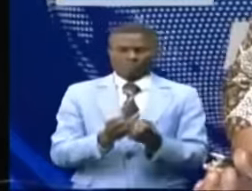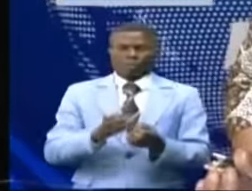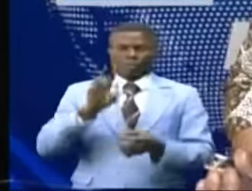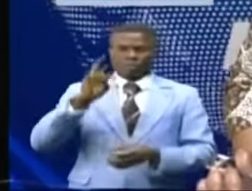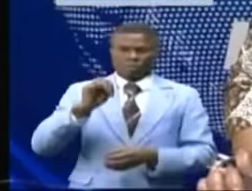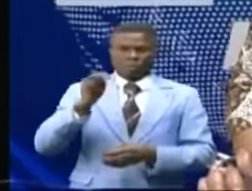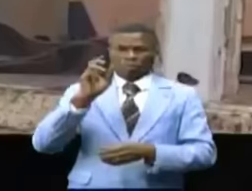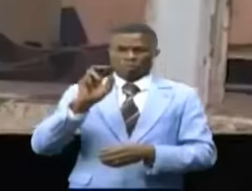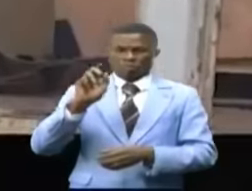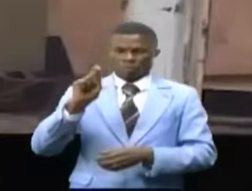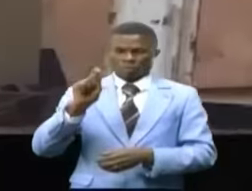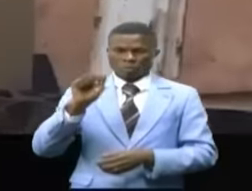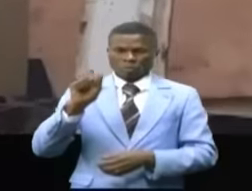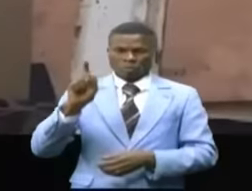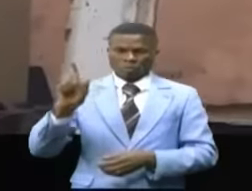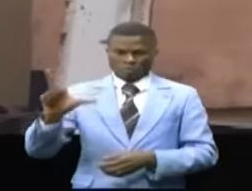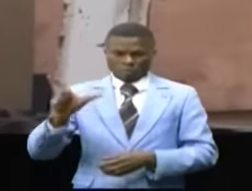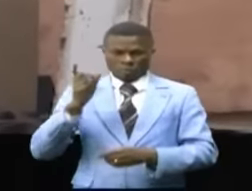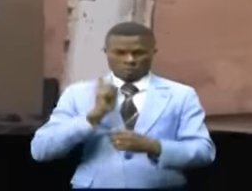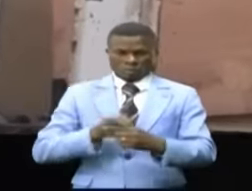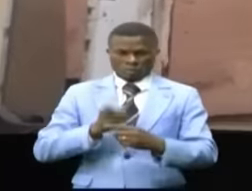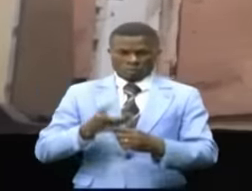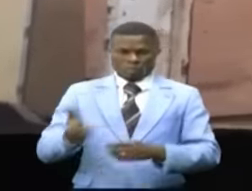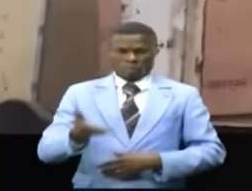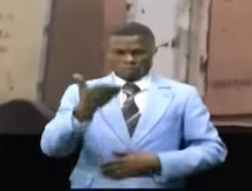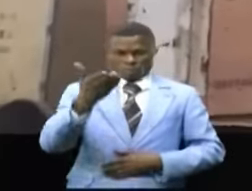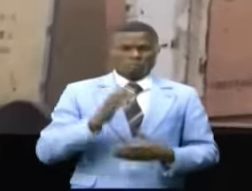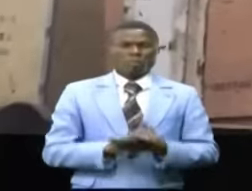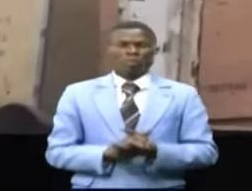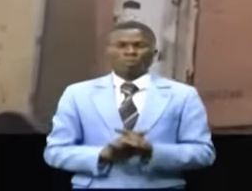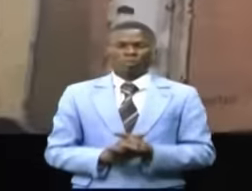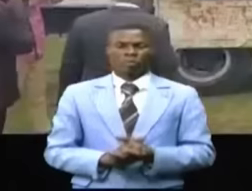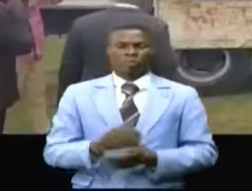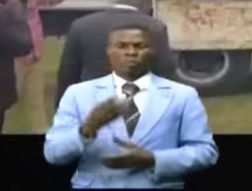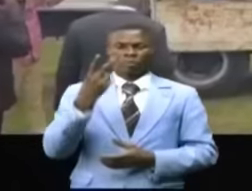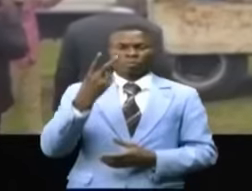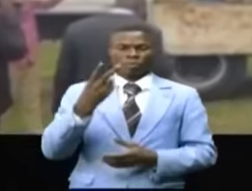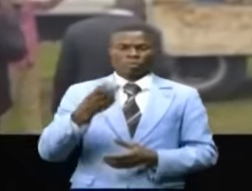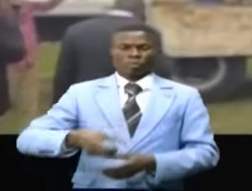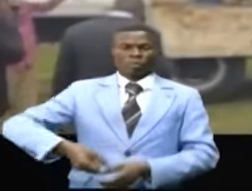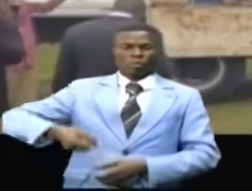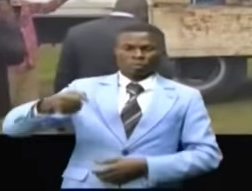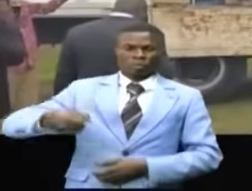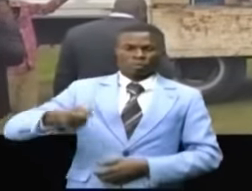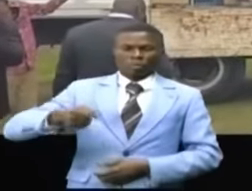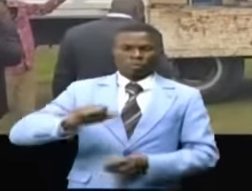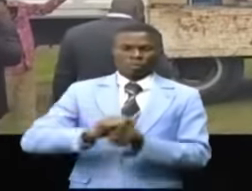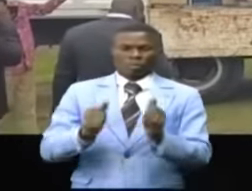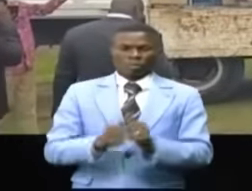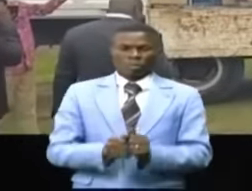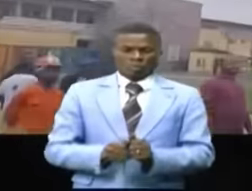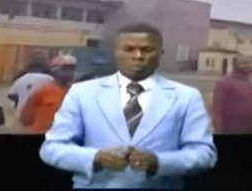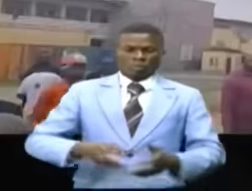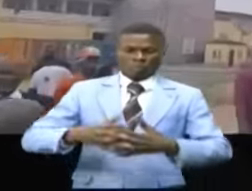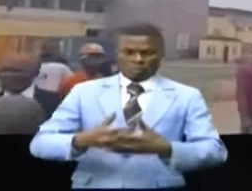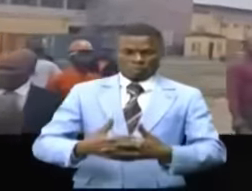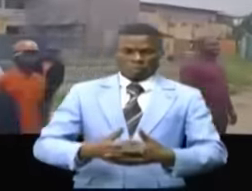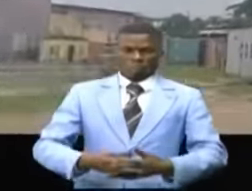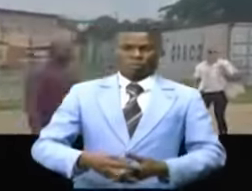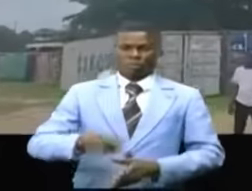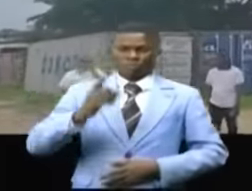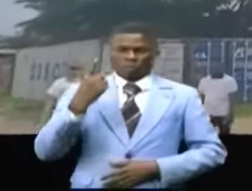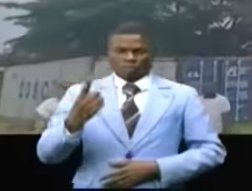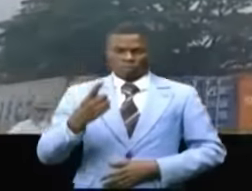Mokoukessanza. Il s'agit des deux moteurs pimpants neufs contenus dans deux sacs en raison de l'une pour chaque moteur. Deux